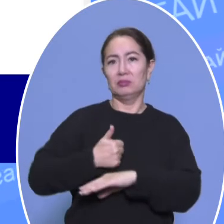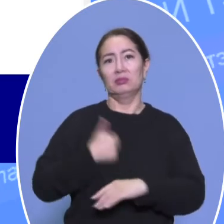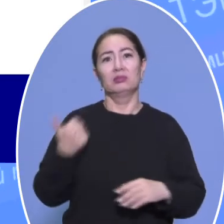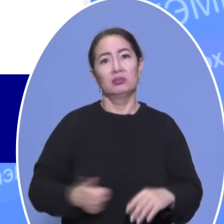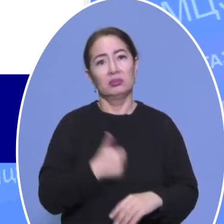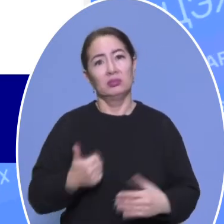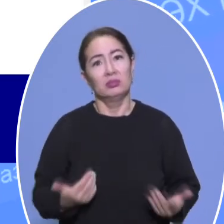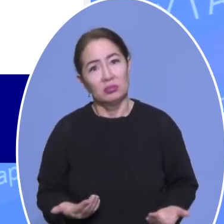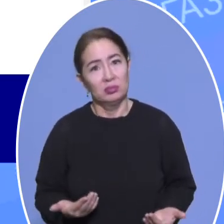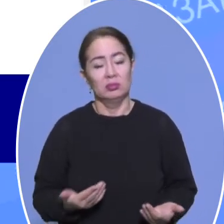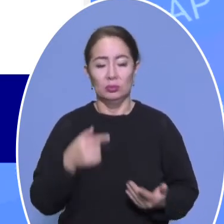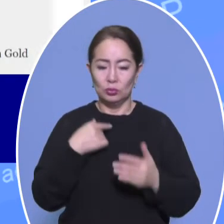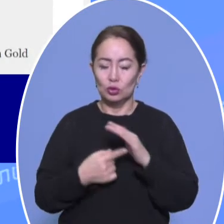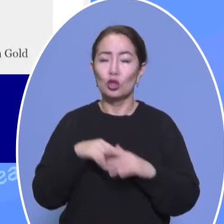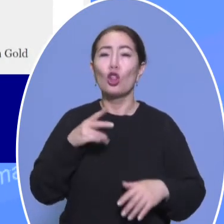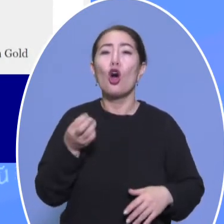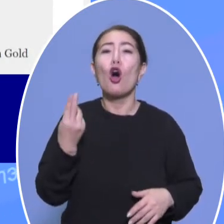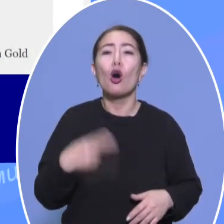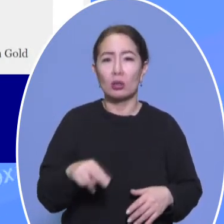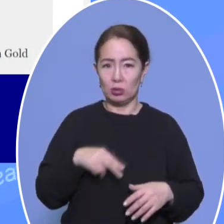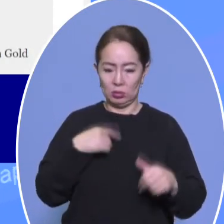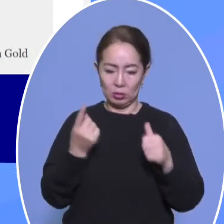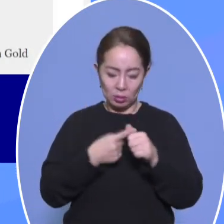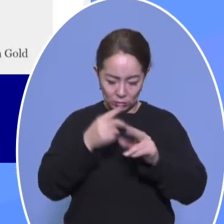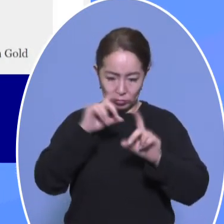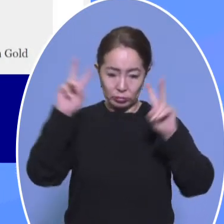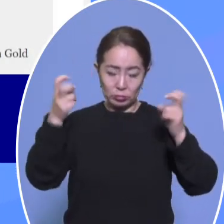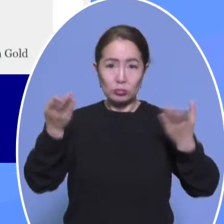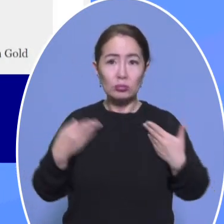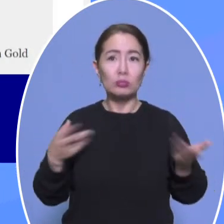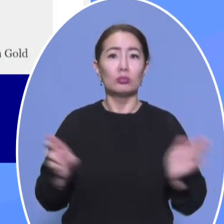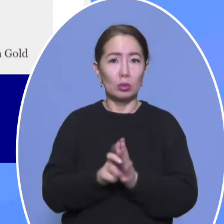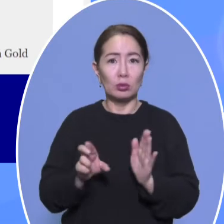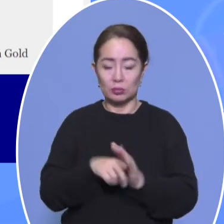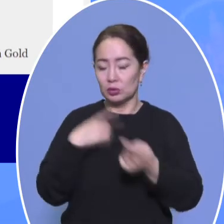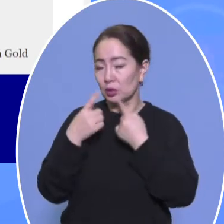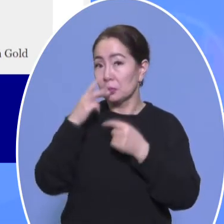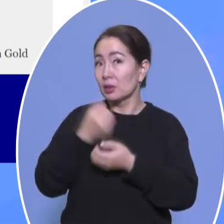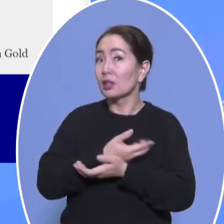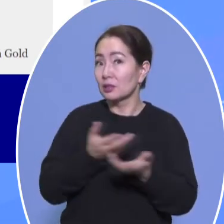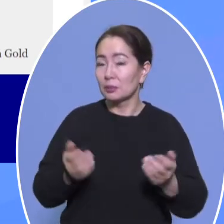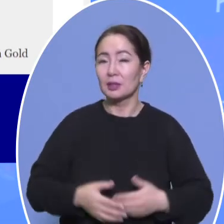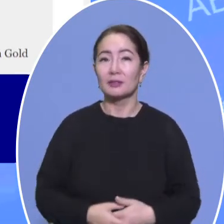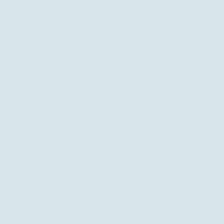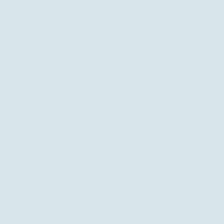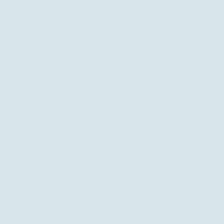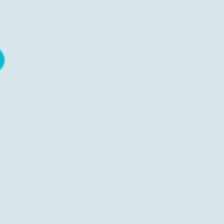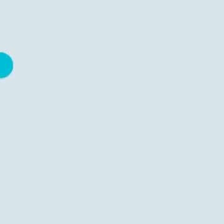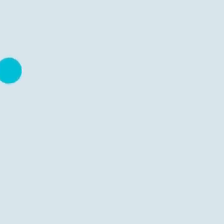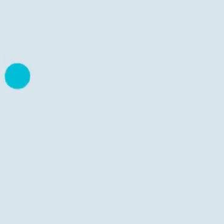учраас ил үндслээр лорд хэмээн тооцогдох боломжтой хэмээн олон нийтийн хэмжээлэл мэдэгдсэн байна.